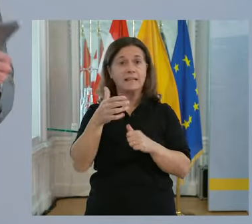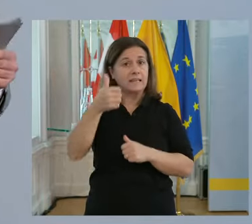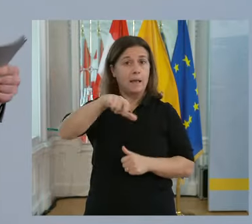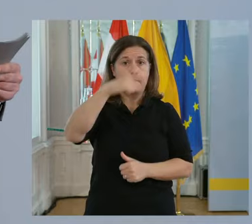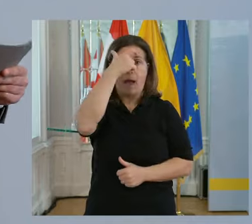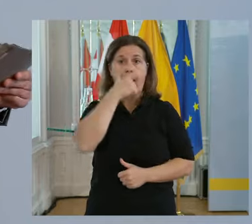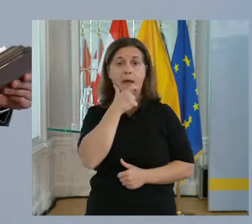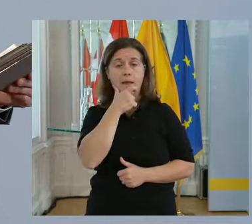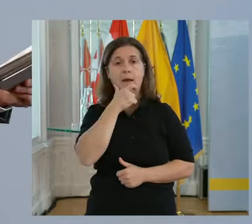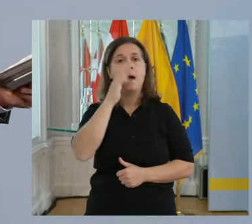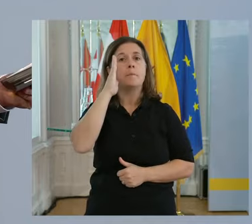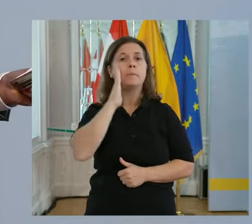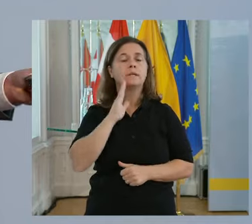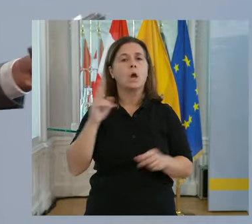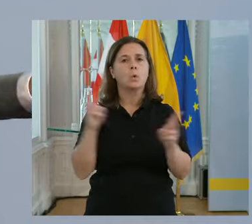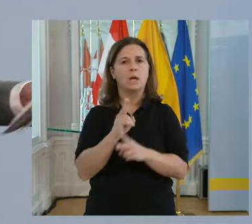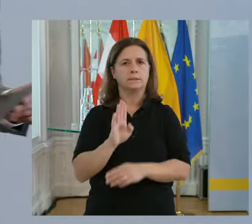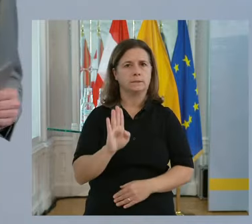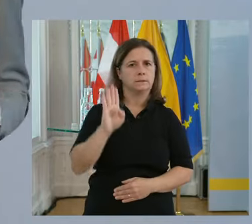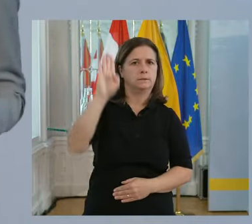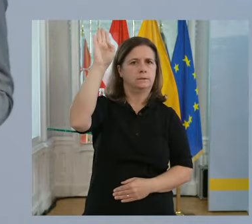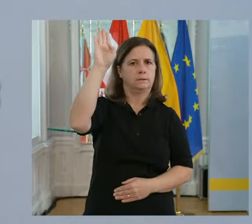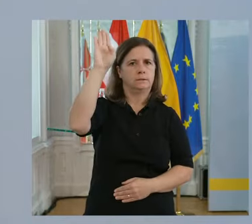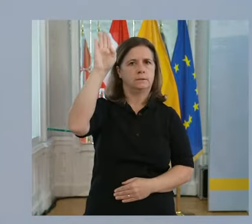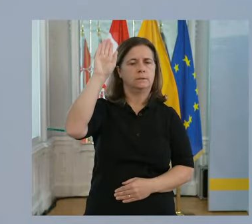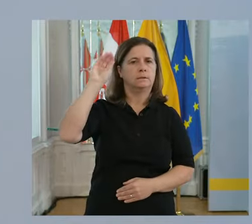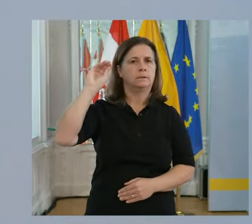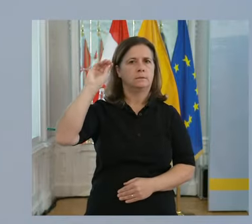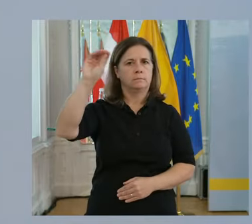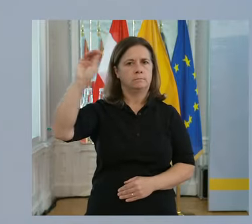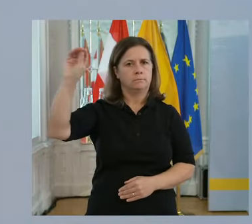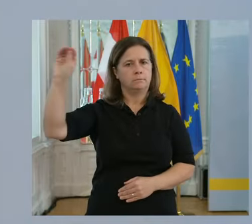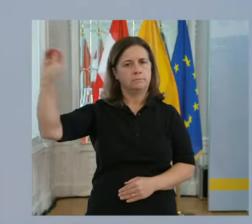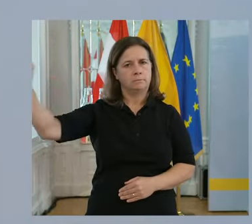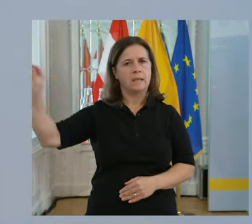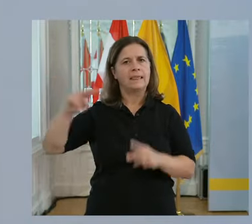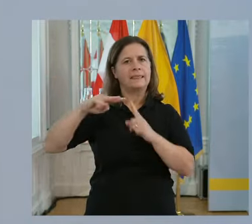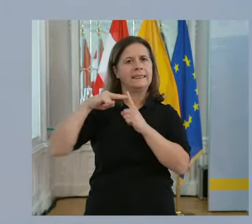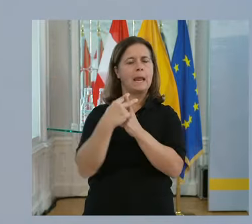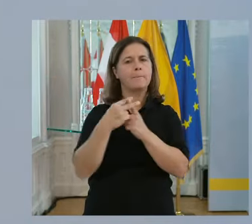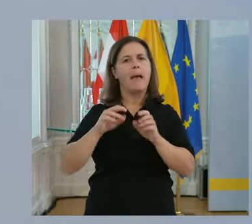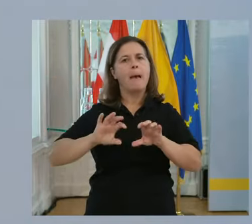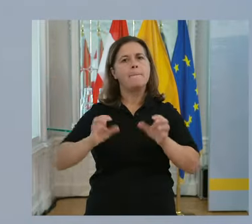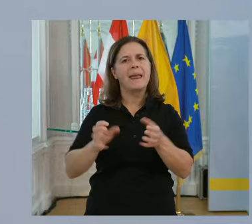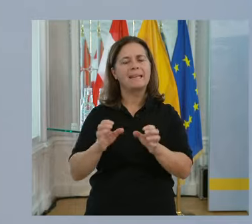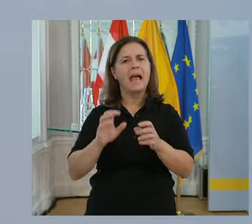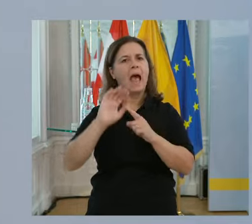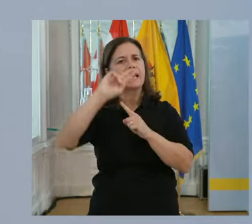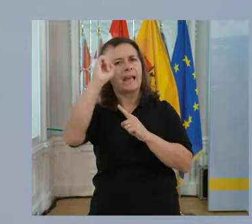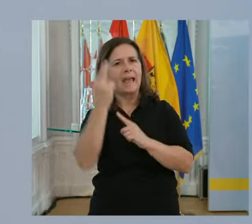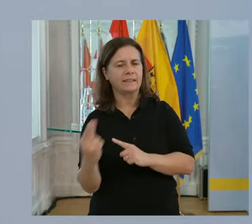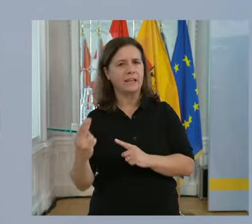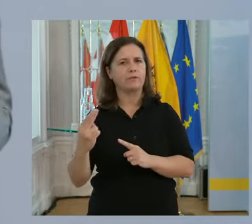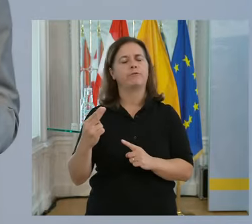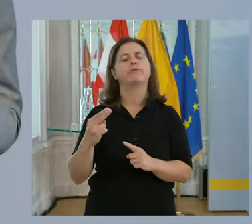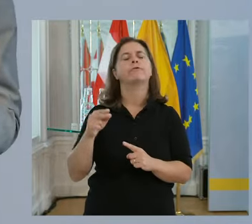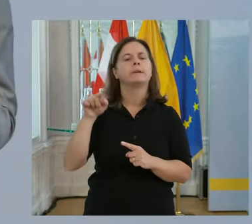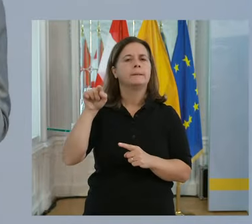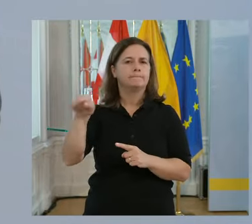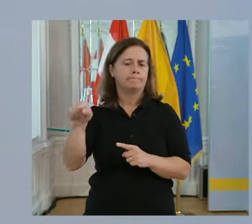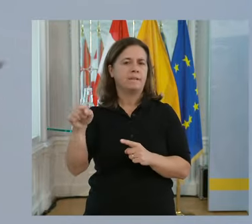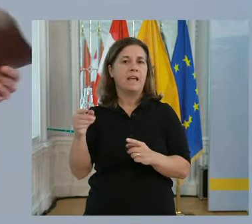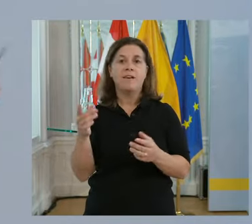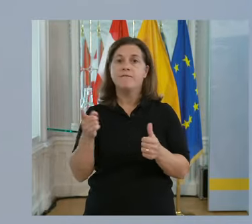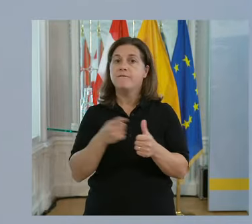wollen, dann bitte ich um ein kurzes Handzeichen an die das Team von Media Kreativ rund um Christian Finding.